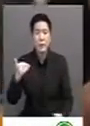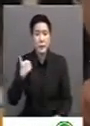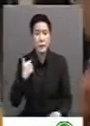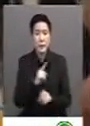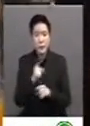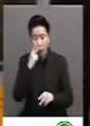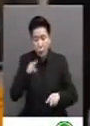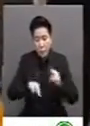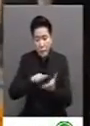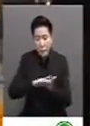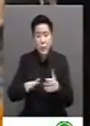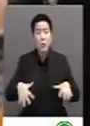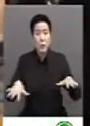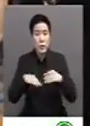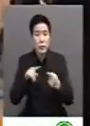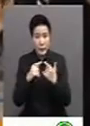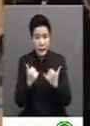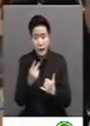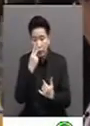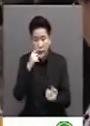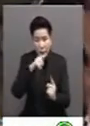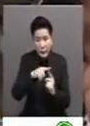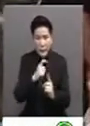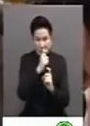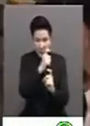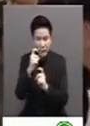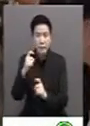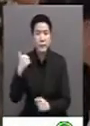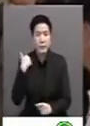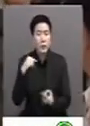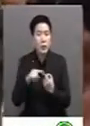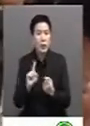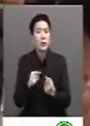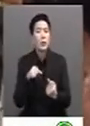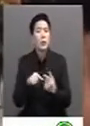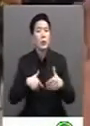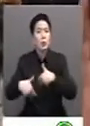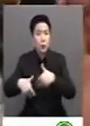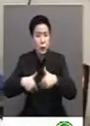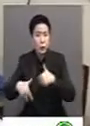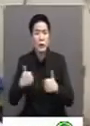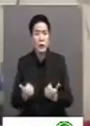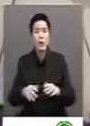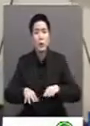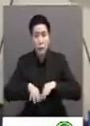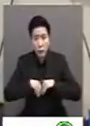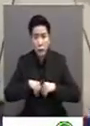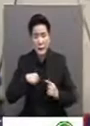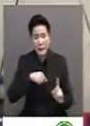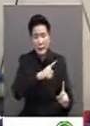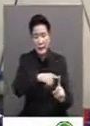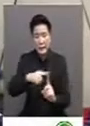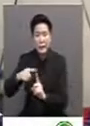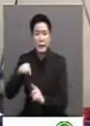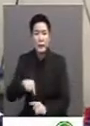การรักษาความปลอดภัยปกติจะดูแลในพื้นที่ที่มีความเสี่ยงค่ะนั่นก็คือพื้นที่ชุมชนซึ่งยอมรับนะคะว่าหลายพื้นที่